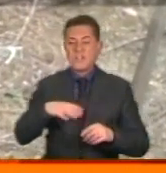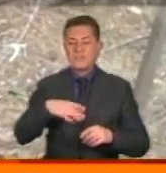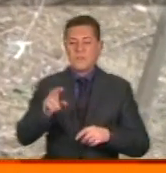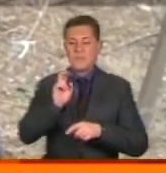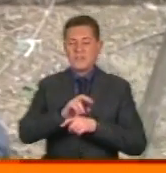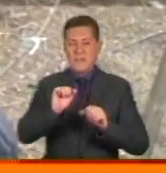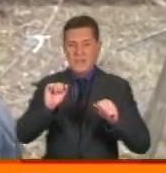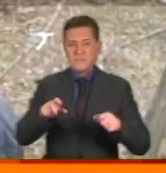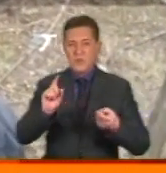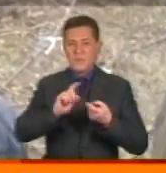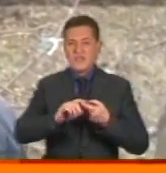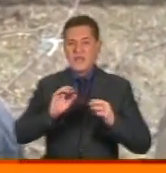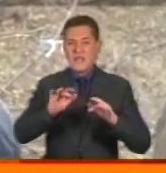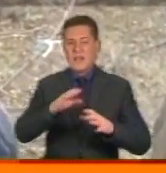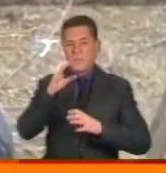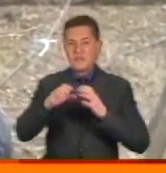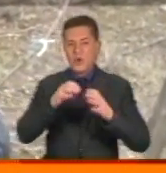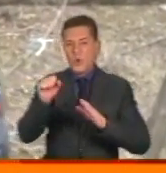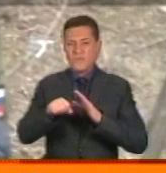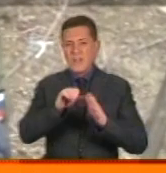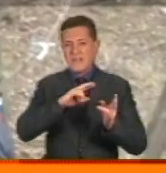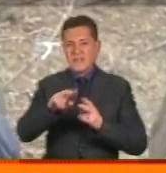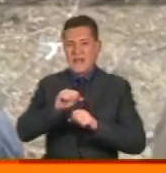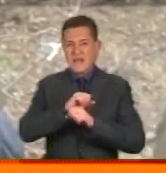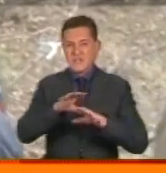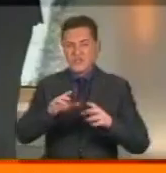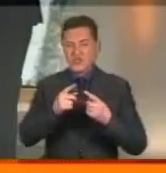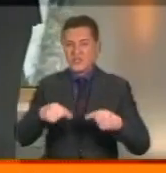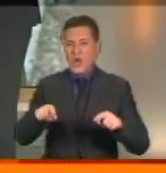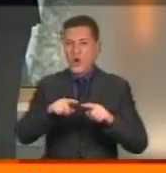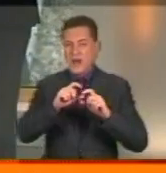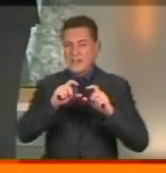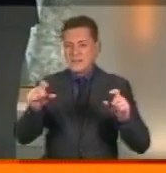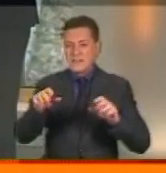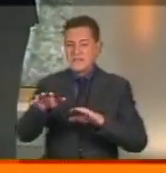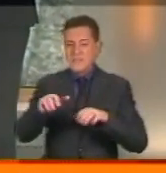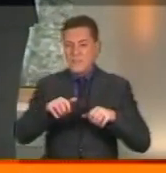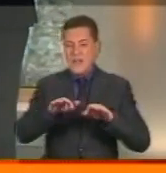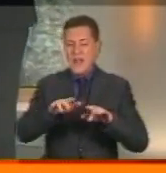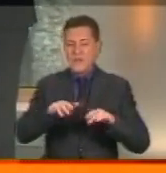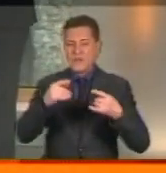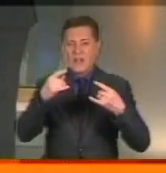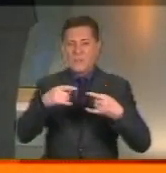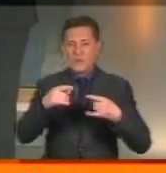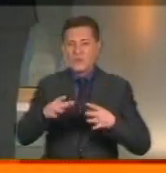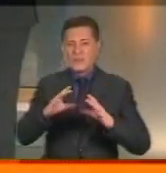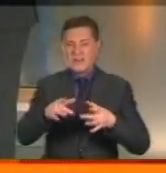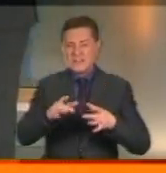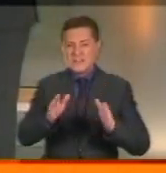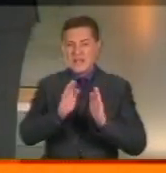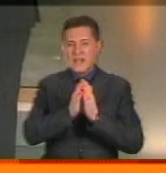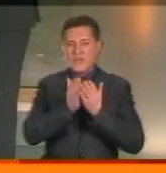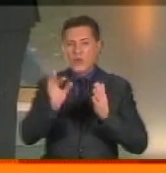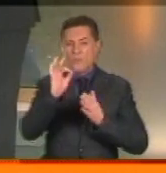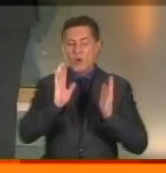причастен к деятельности міжнародної терористичної організації «Хизбут-Тахрир». Забирають комп'ютер, жорсткі диски і книгу про іслам. Хочуть